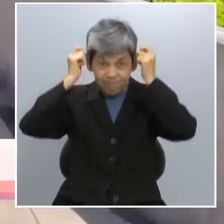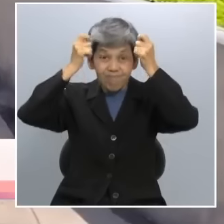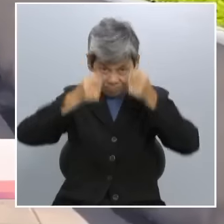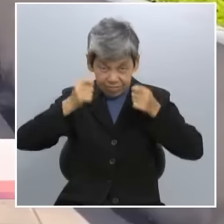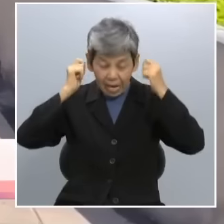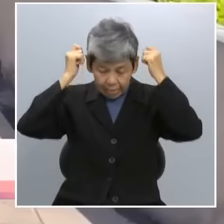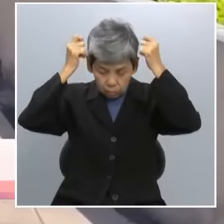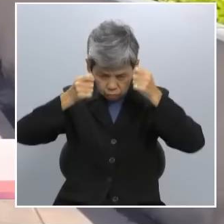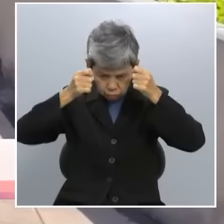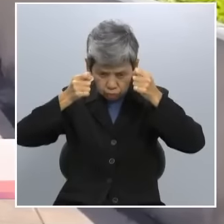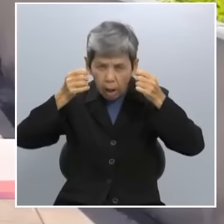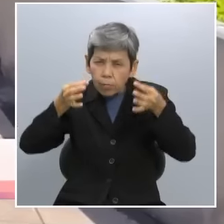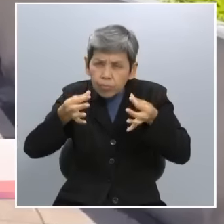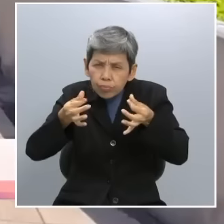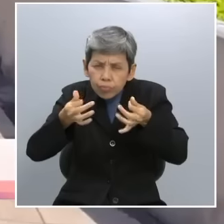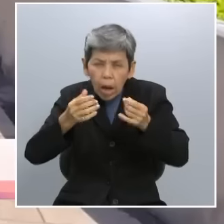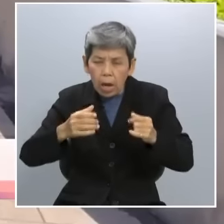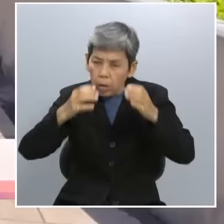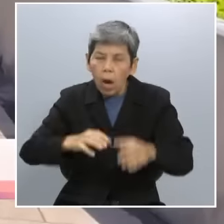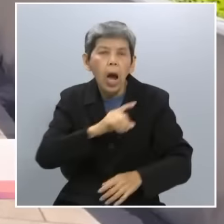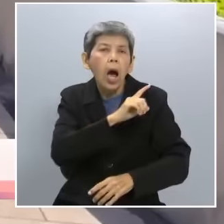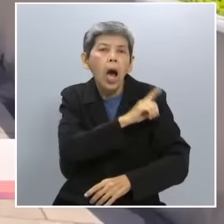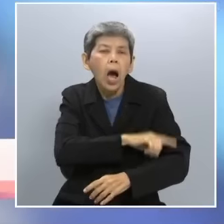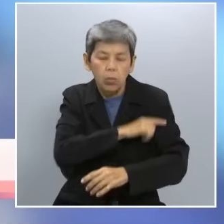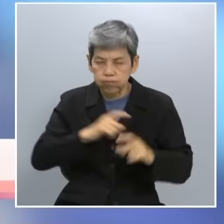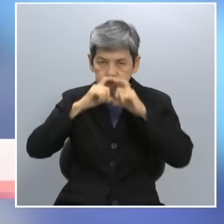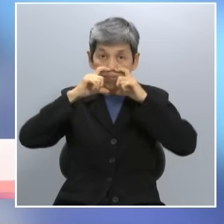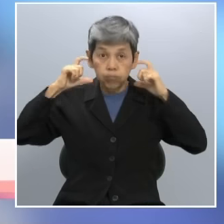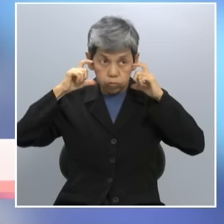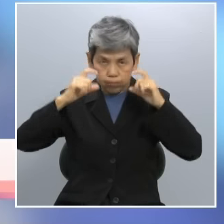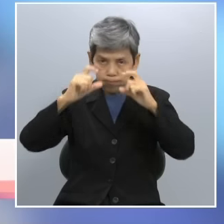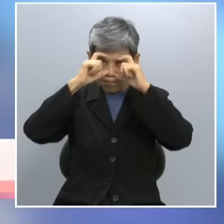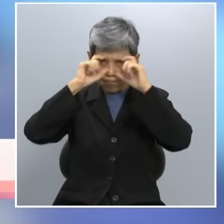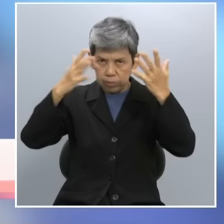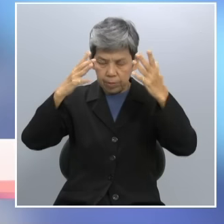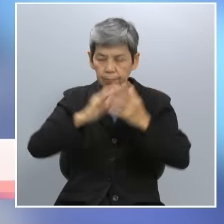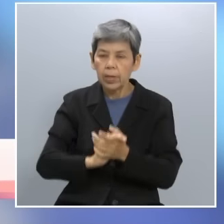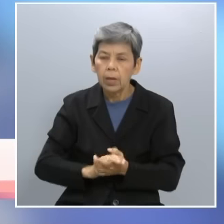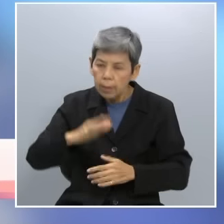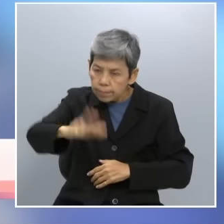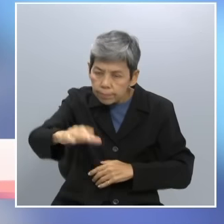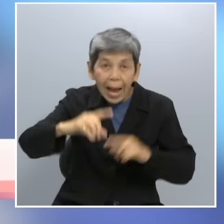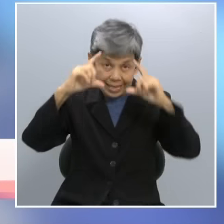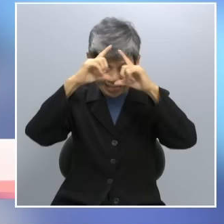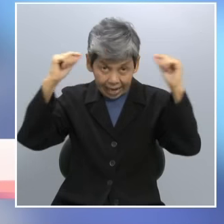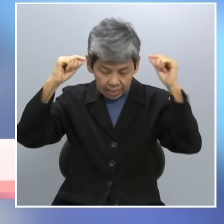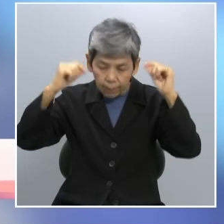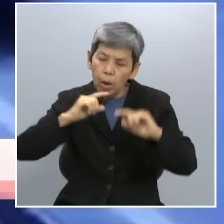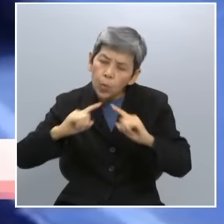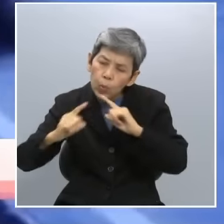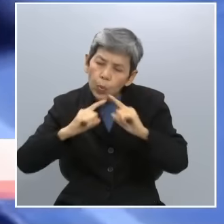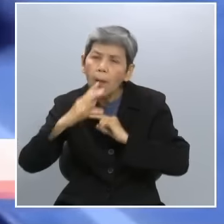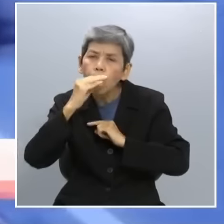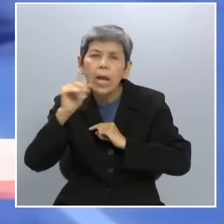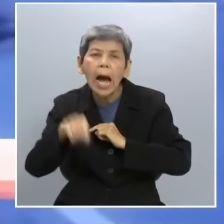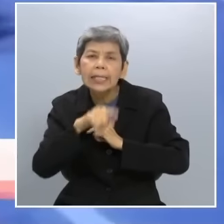นะฮะผ้าบางสีขาวกางเกงหายาวสวมแมสไม่สวมแว่นตาเดินมาเรียกแท็กซี่แล้วสื่อสารเป็นภาษา